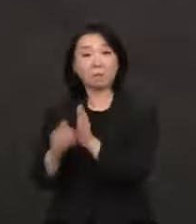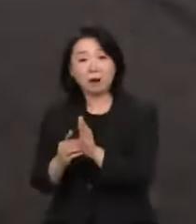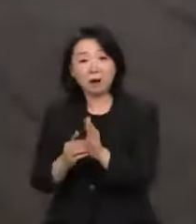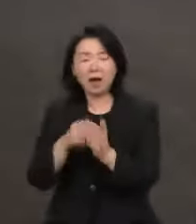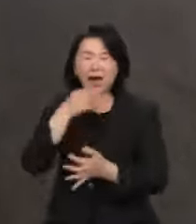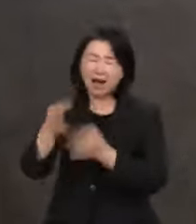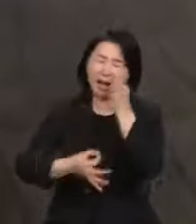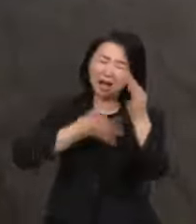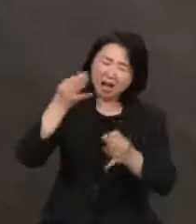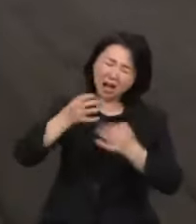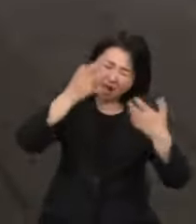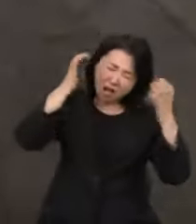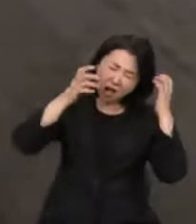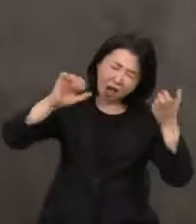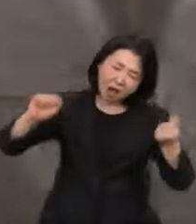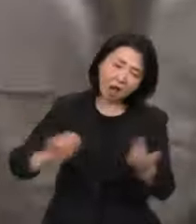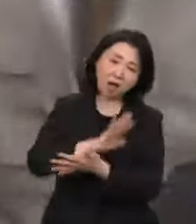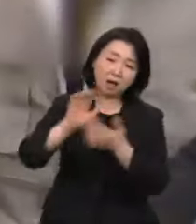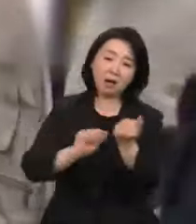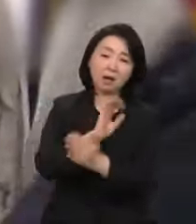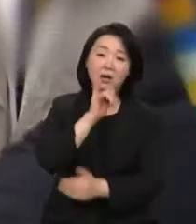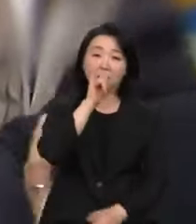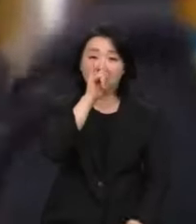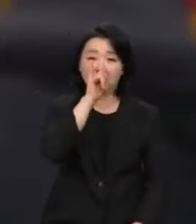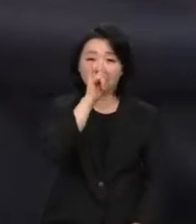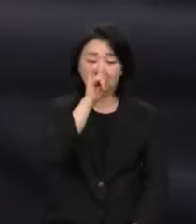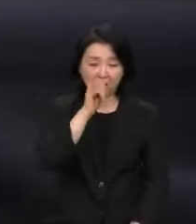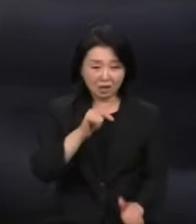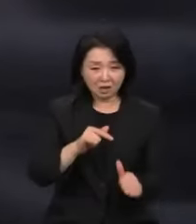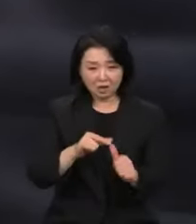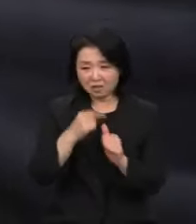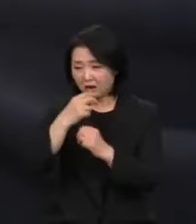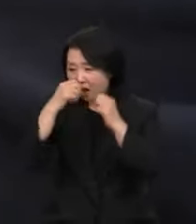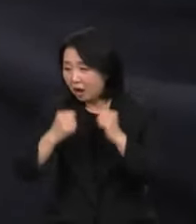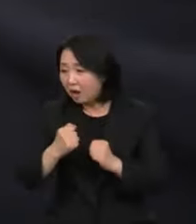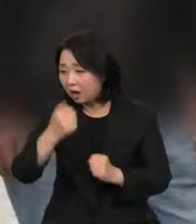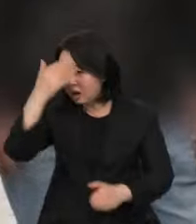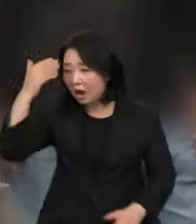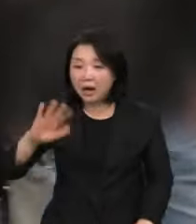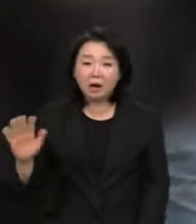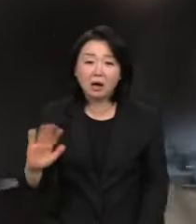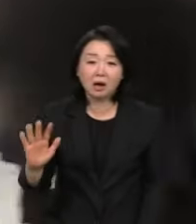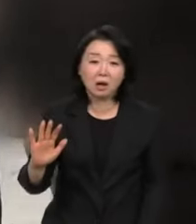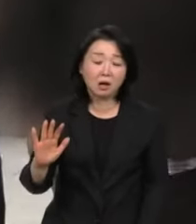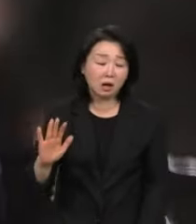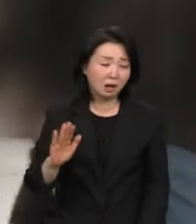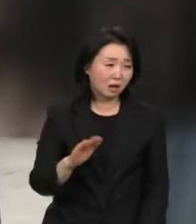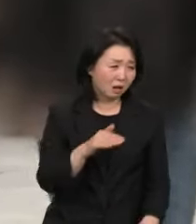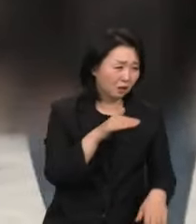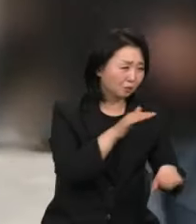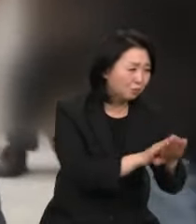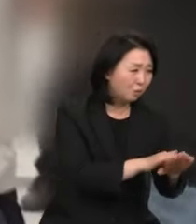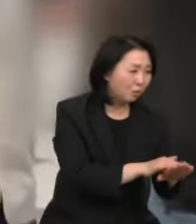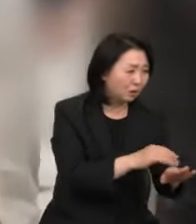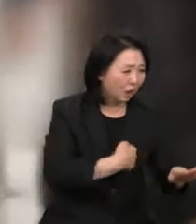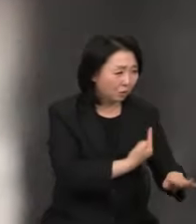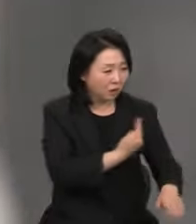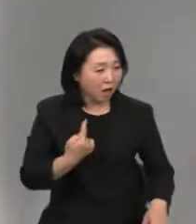울음소리가 뒤섞인 아비규환이었습니다. 살아 돌아왔다는 안도감보다 두고 온 눈빛들이 죄책감으로